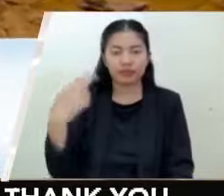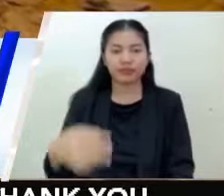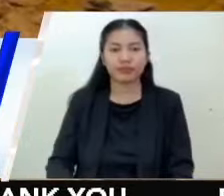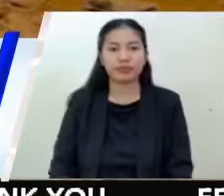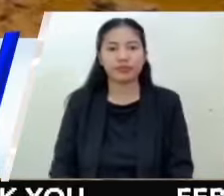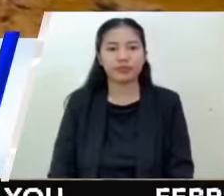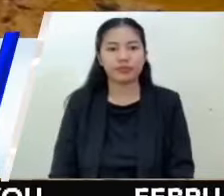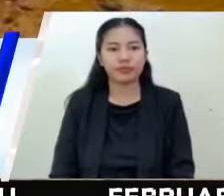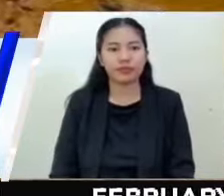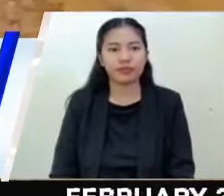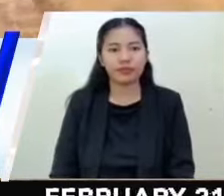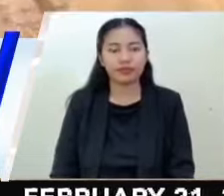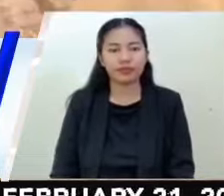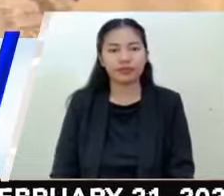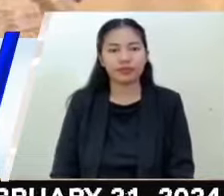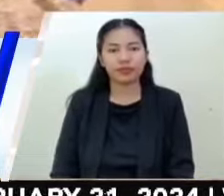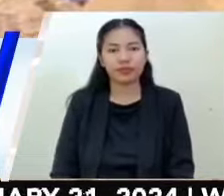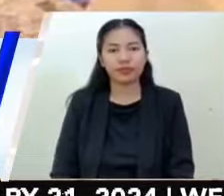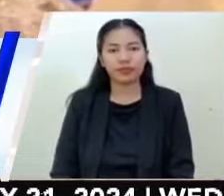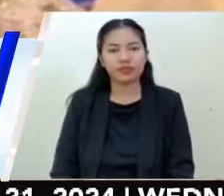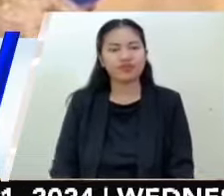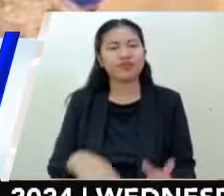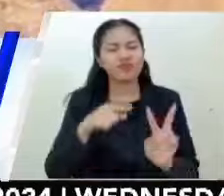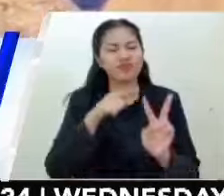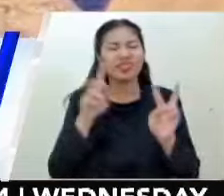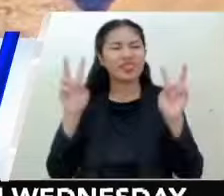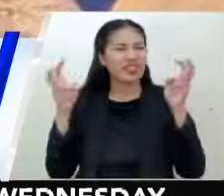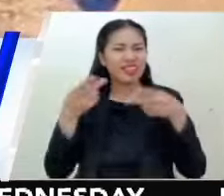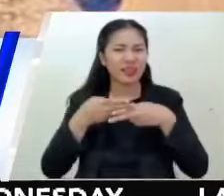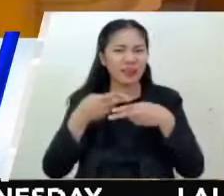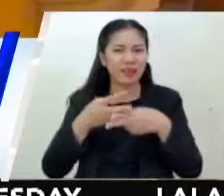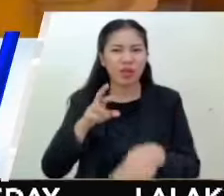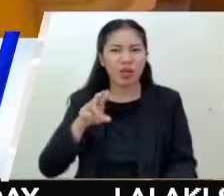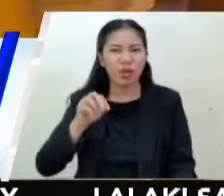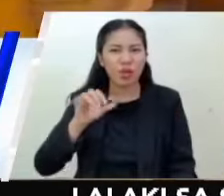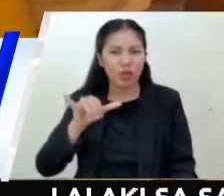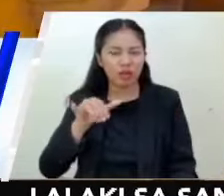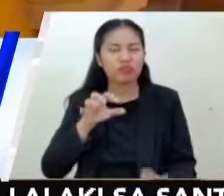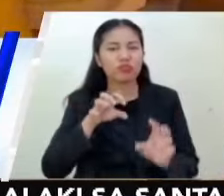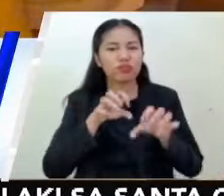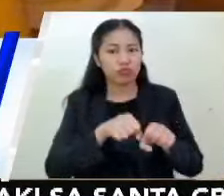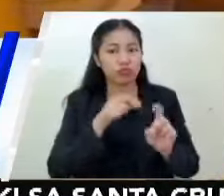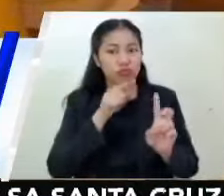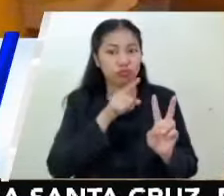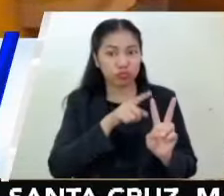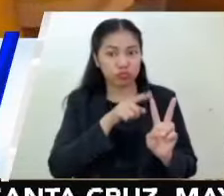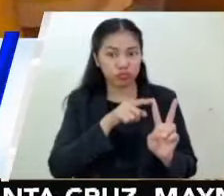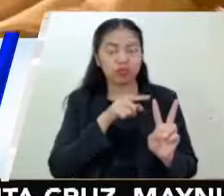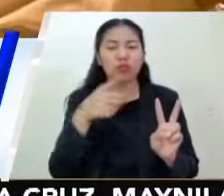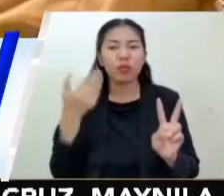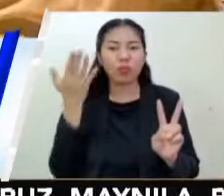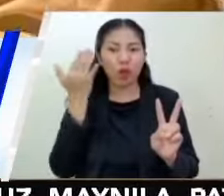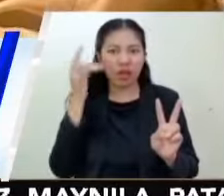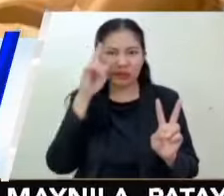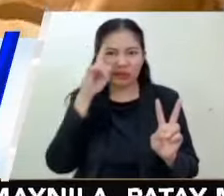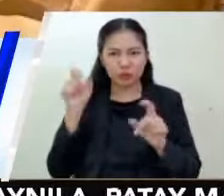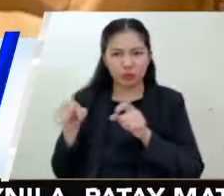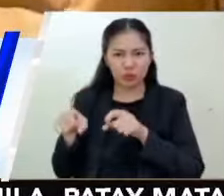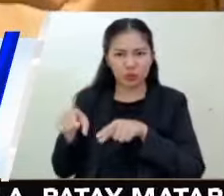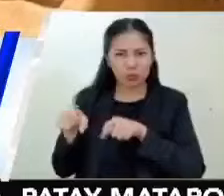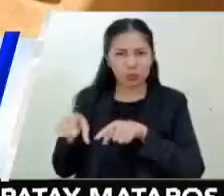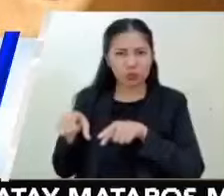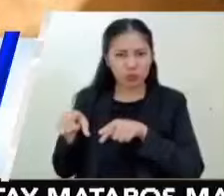Sinta ng pulisya ang isang alias Roy sa barangay Santa Ana, Taytay, Rizal dahil sa pasimuno umano siya ng pagsusugal ng Karay Cruz. Nang i-check siya ng